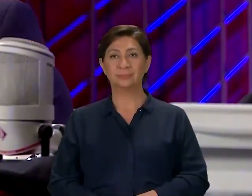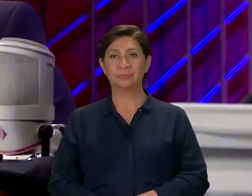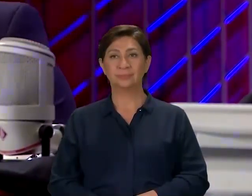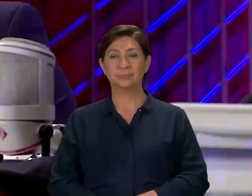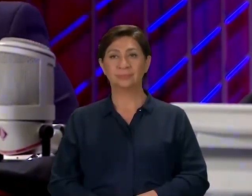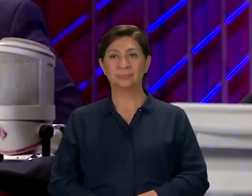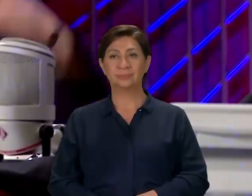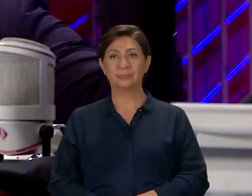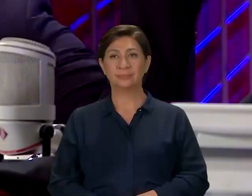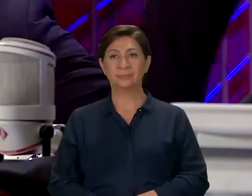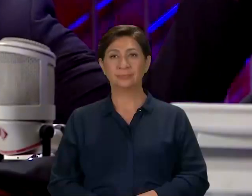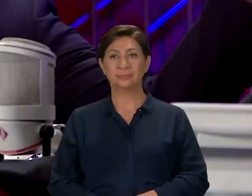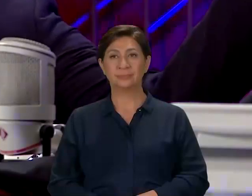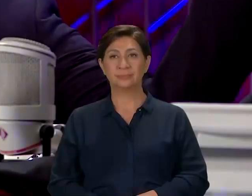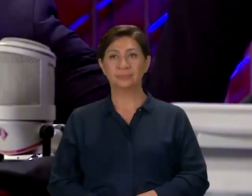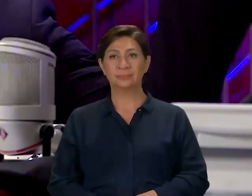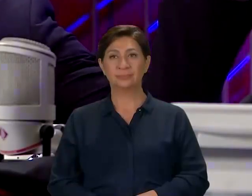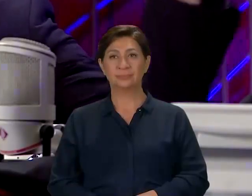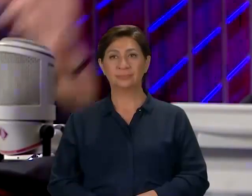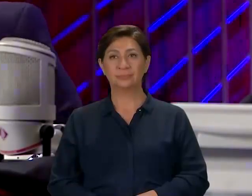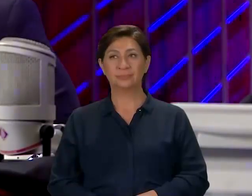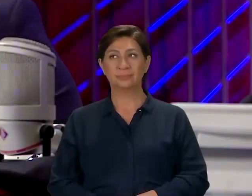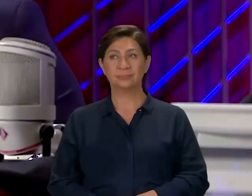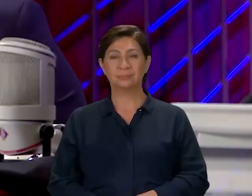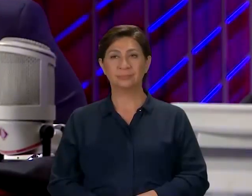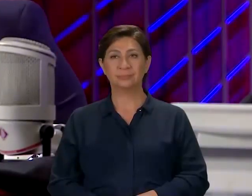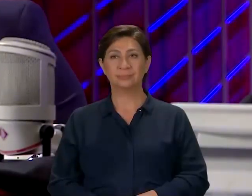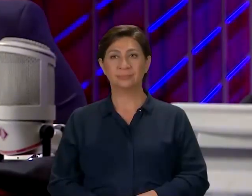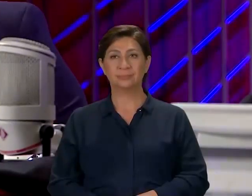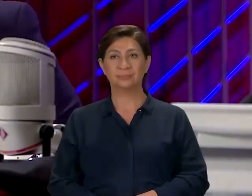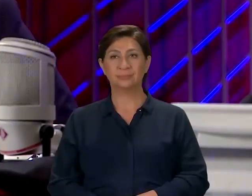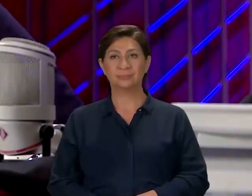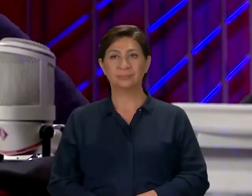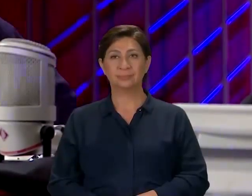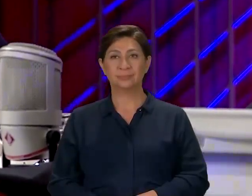e incominciavo a volare nel cielo